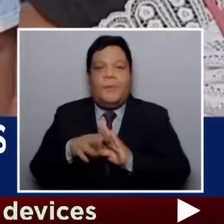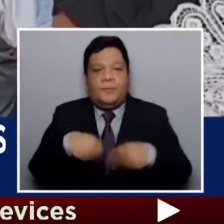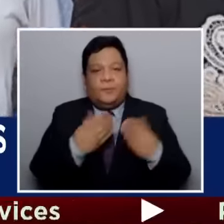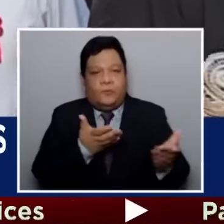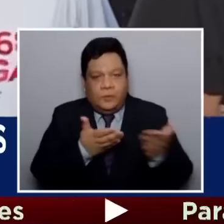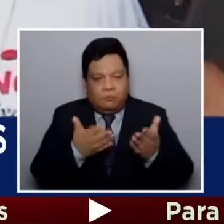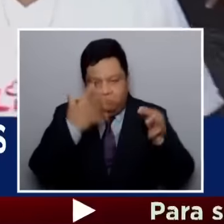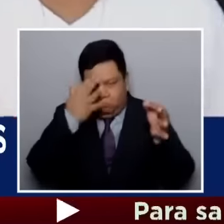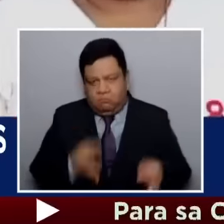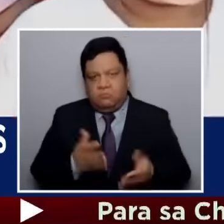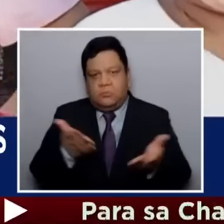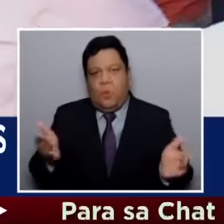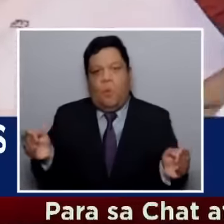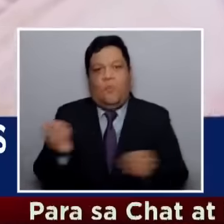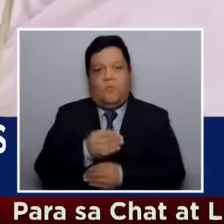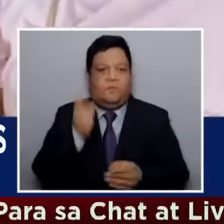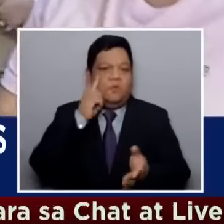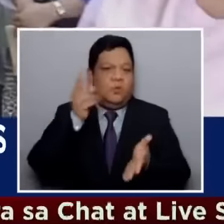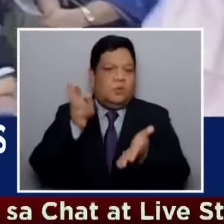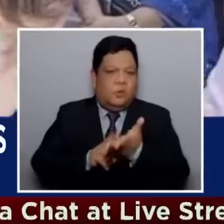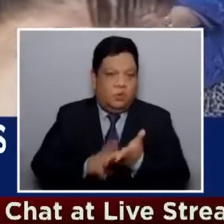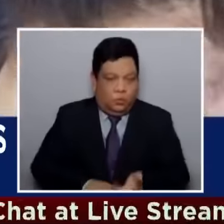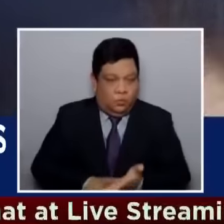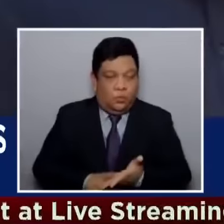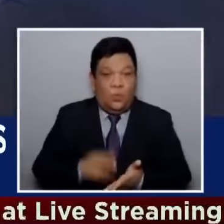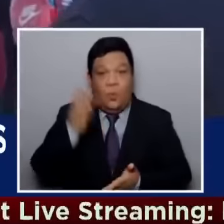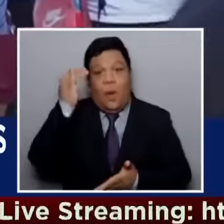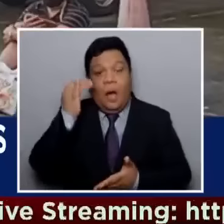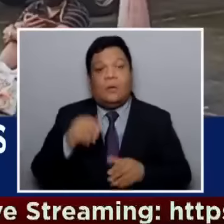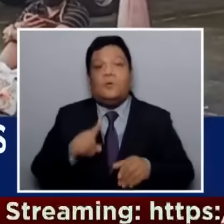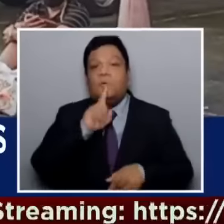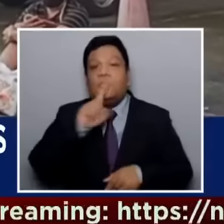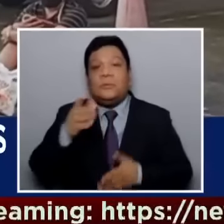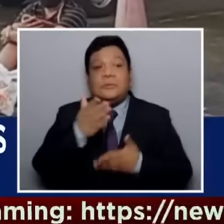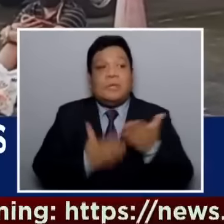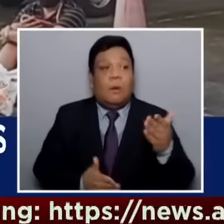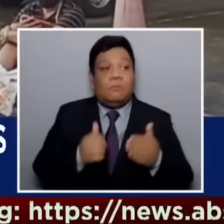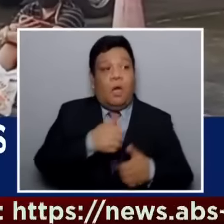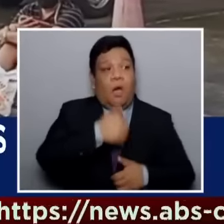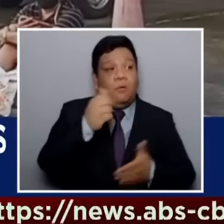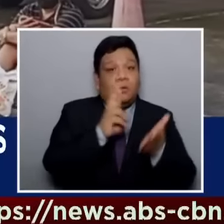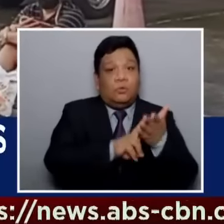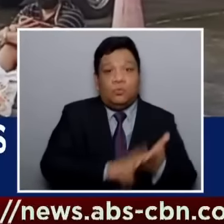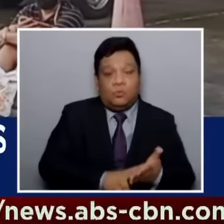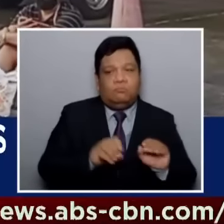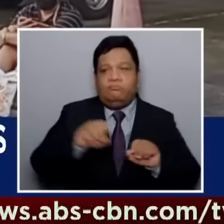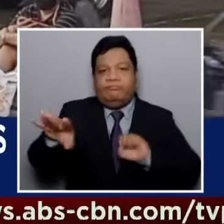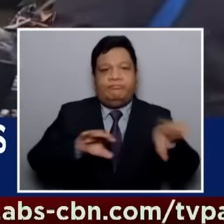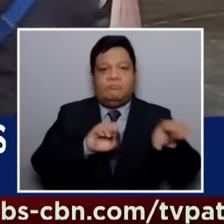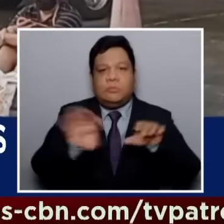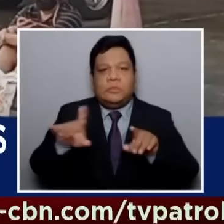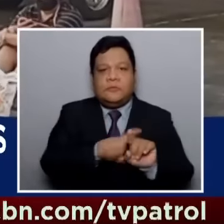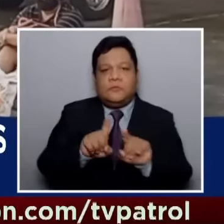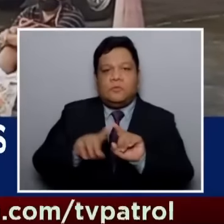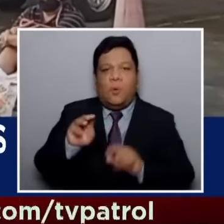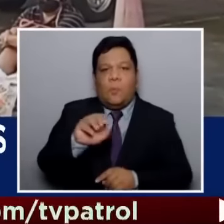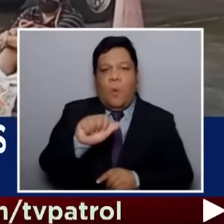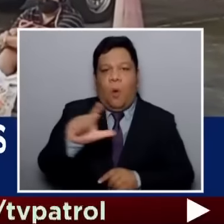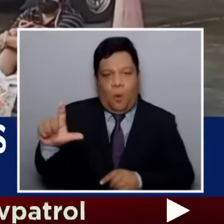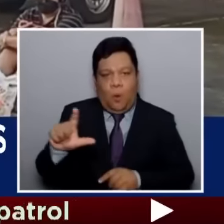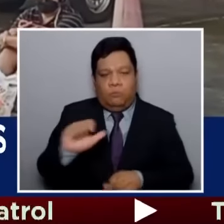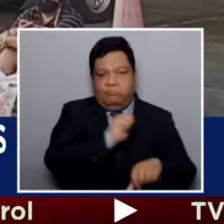opisina gawin ang registration. Inilipat na kasi sa mga mall sa Maynila ang registration ng iba. Blockbuster din ang pila sa